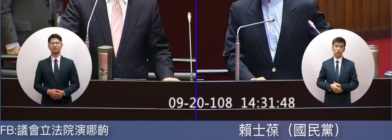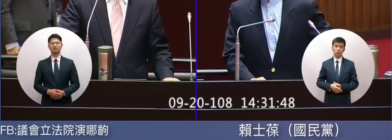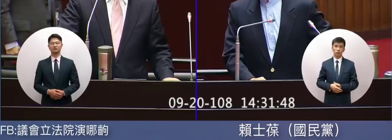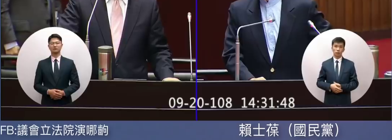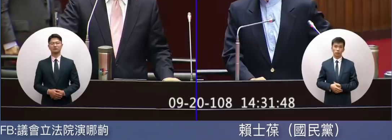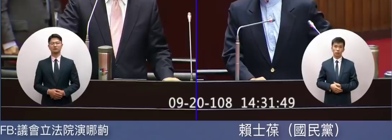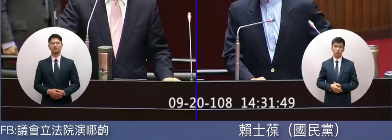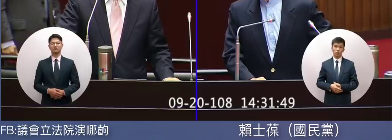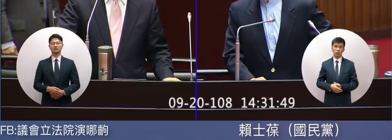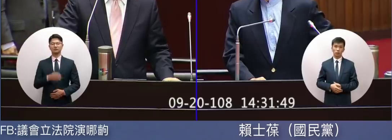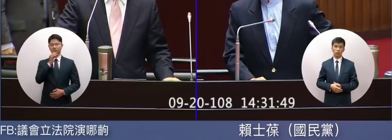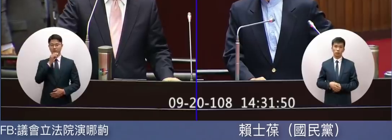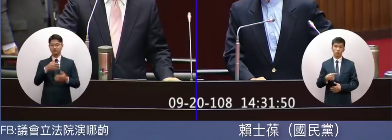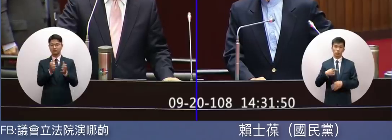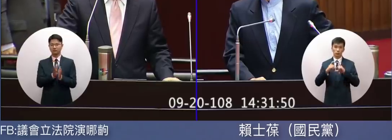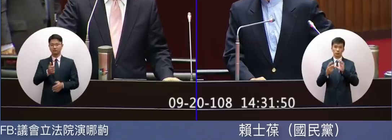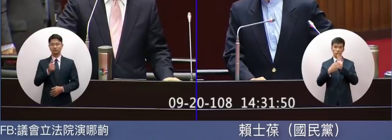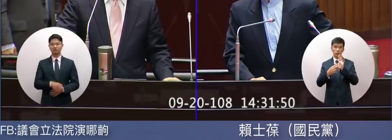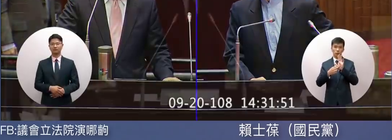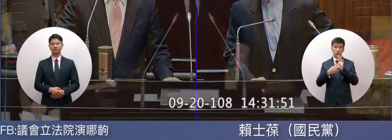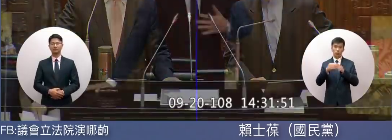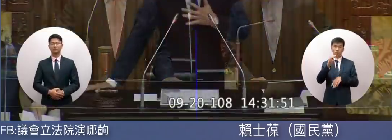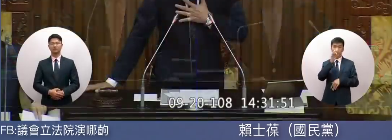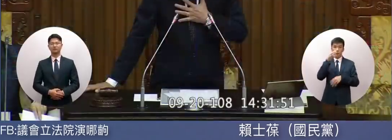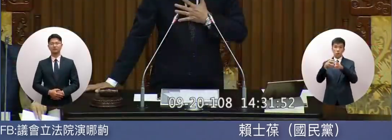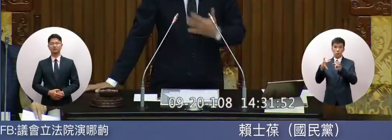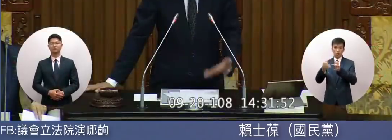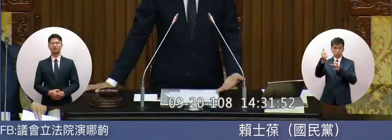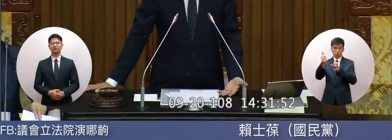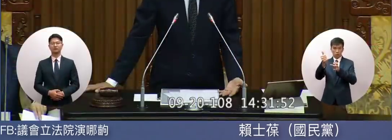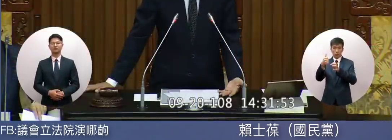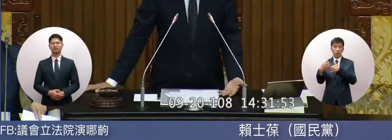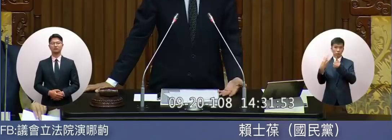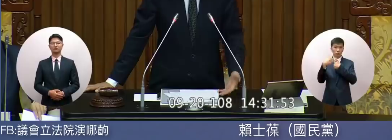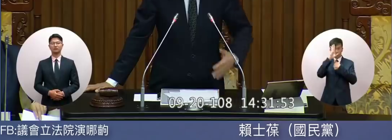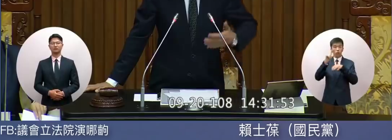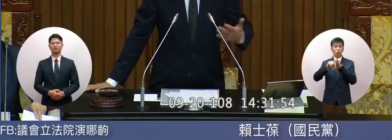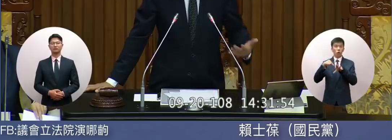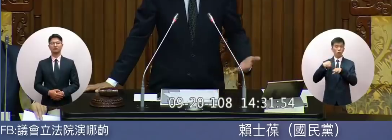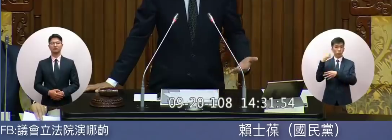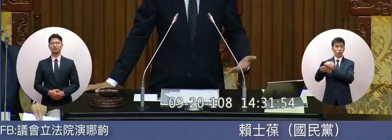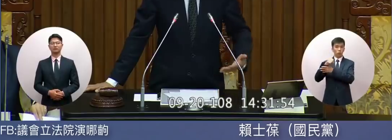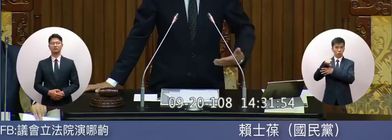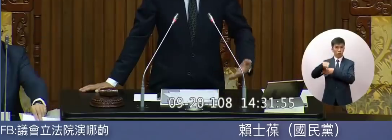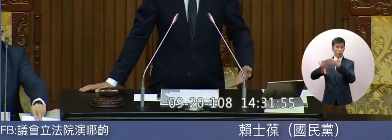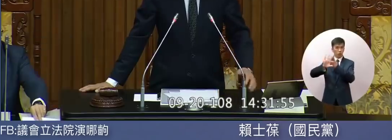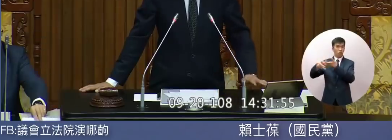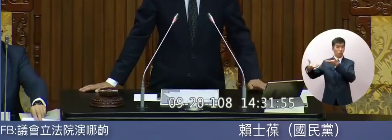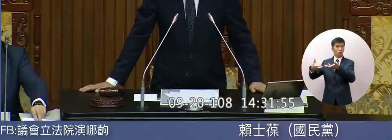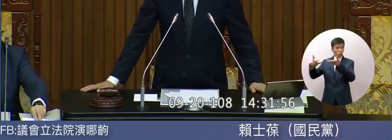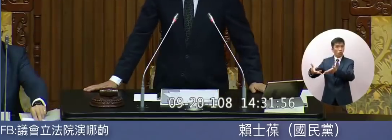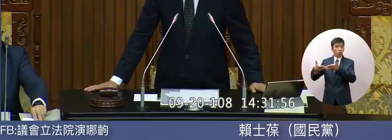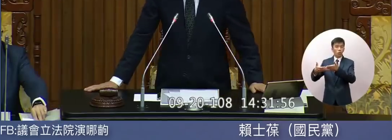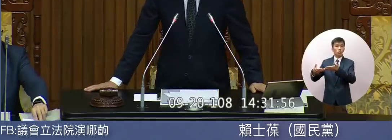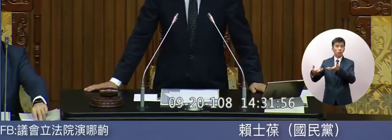吴部长啊，他有跟我请假，我准他假，因为他有重要事情要处理